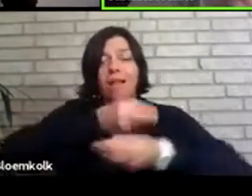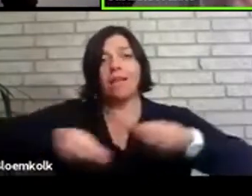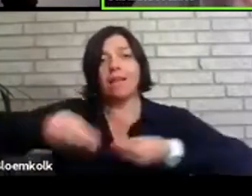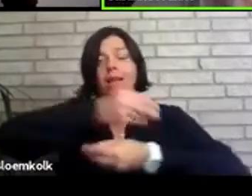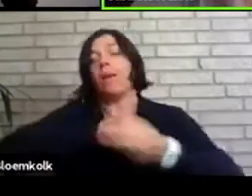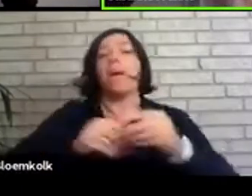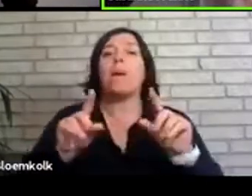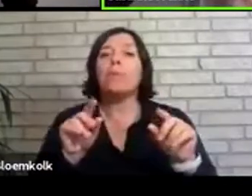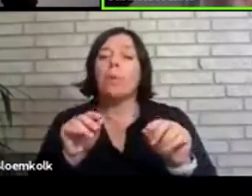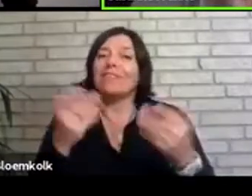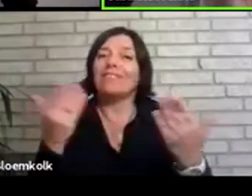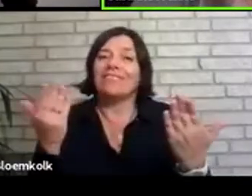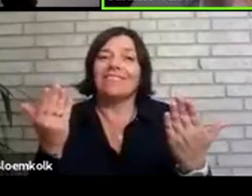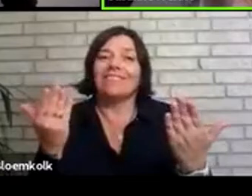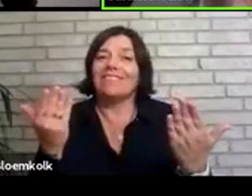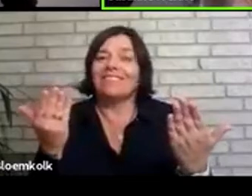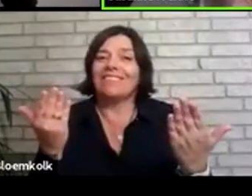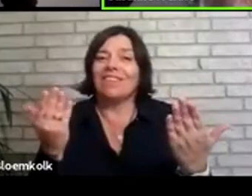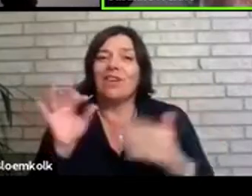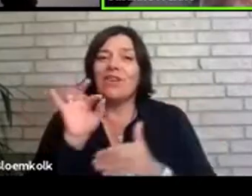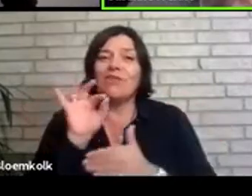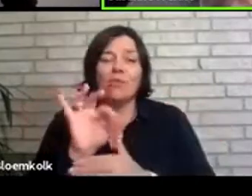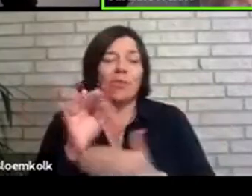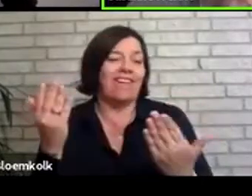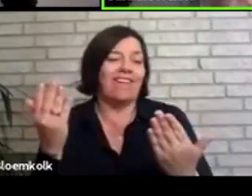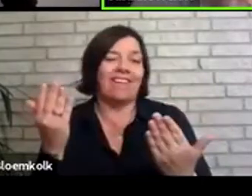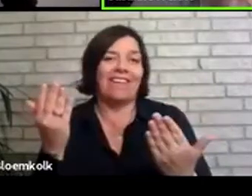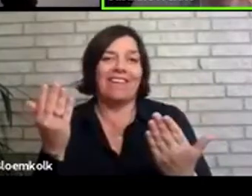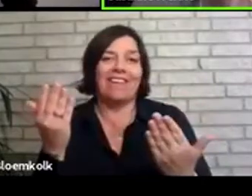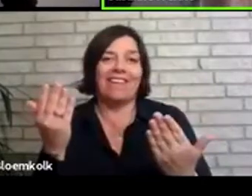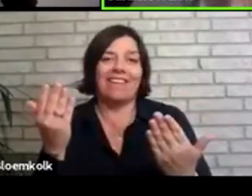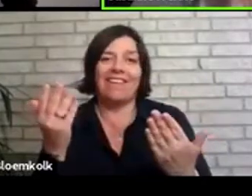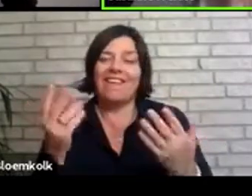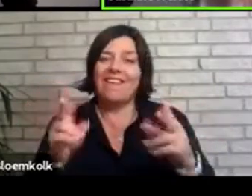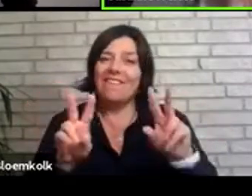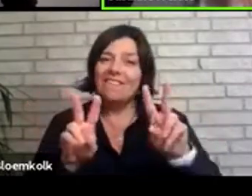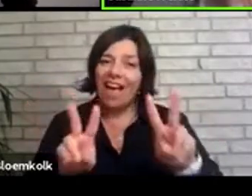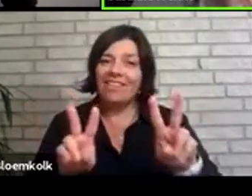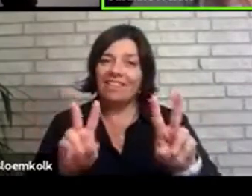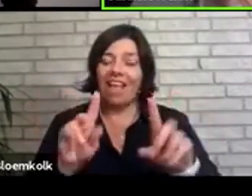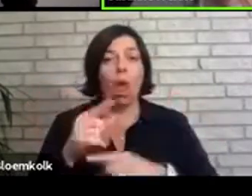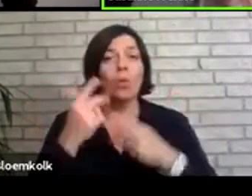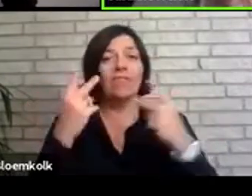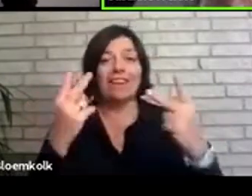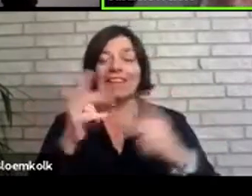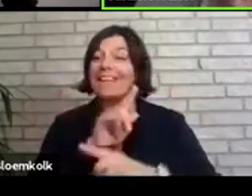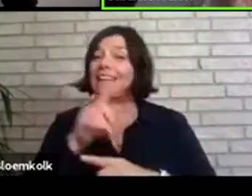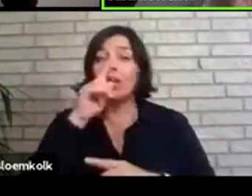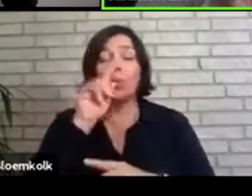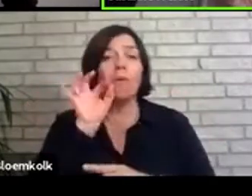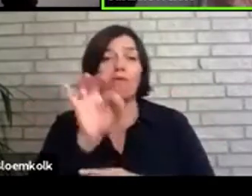Fans, für mich hochrelevant. Und das sage ich nicht nur für Schalke, sondern auch für andere Clubs.